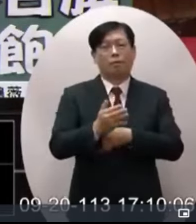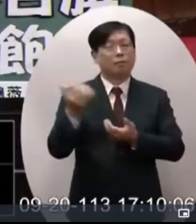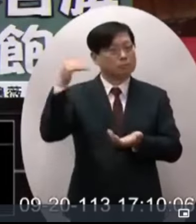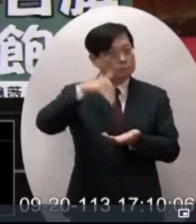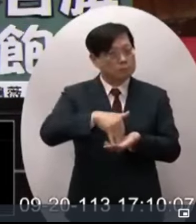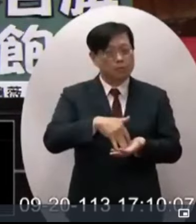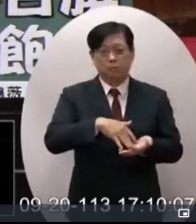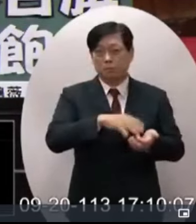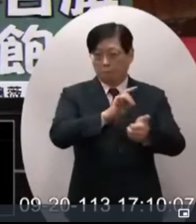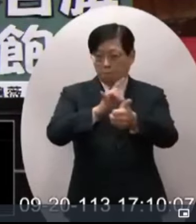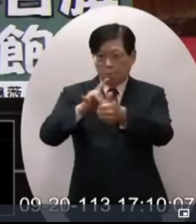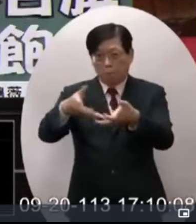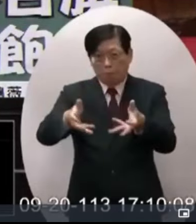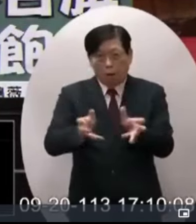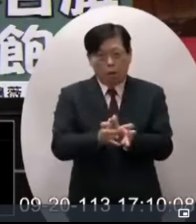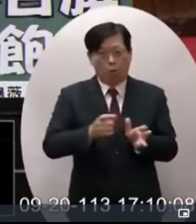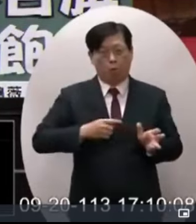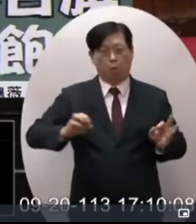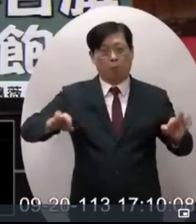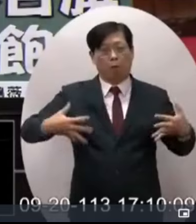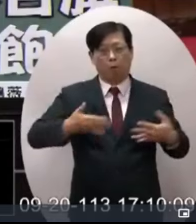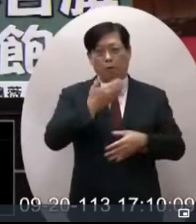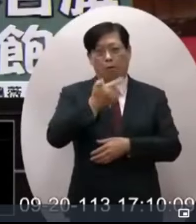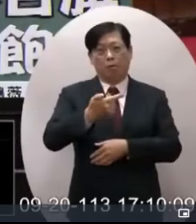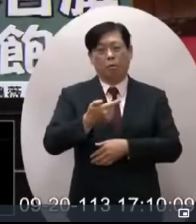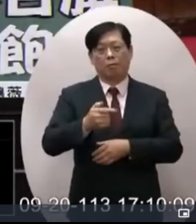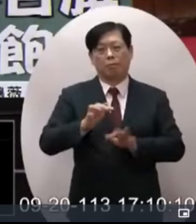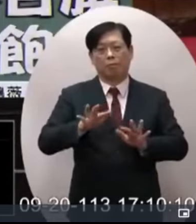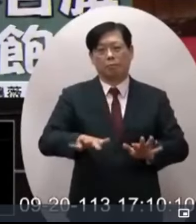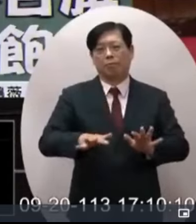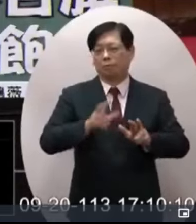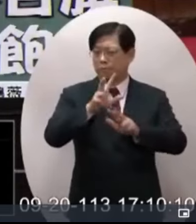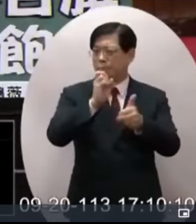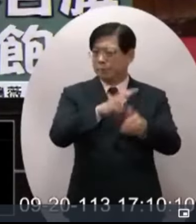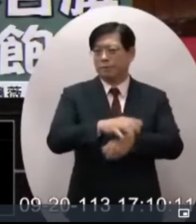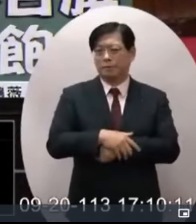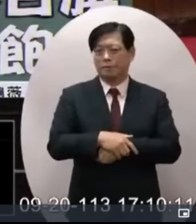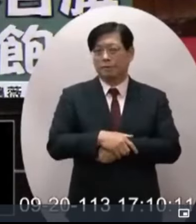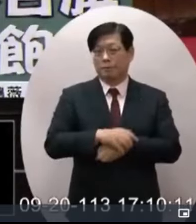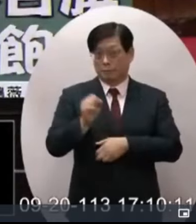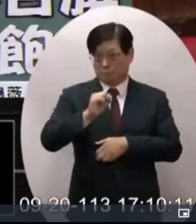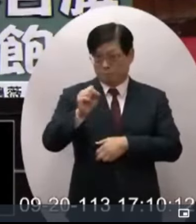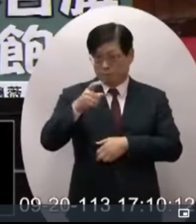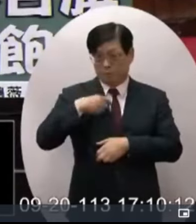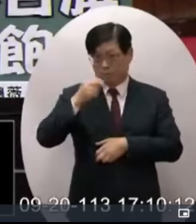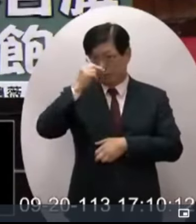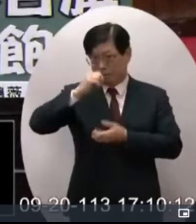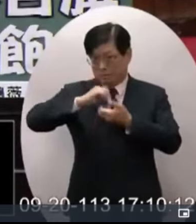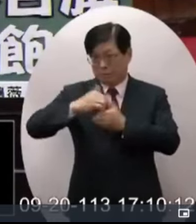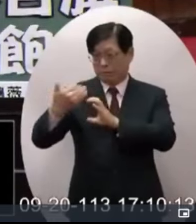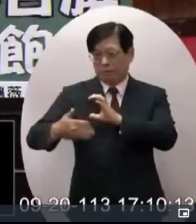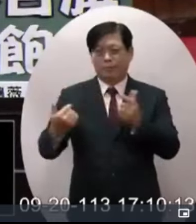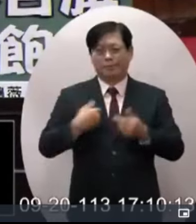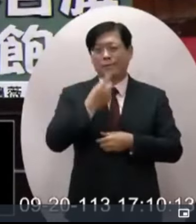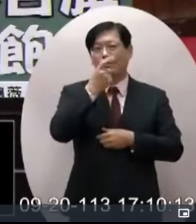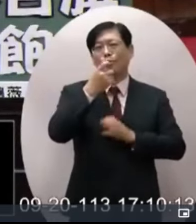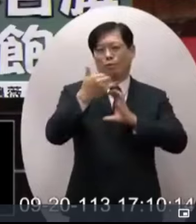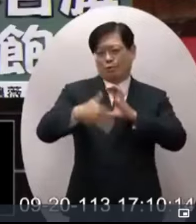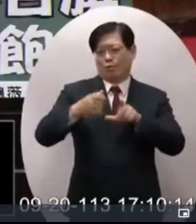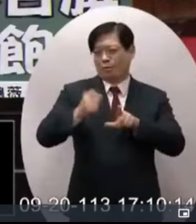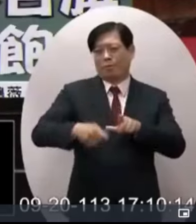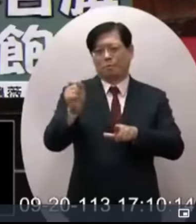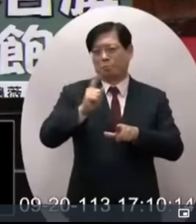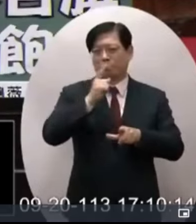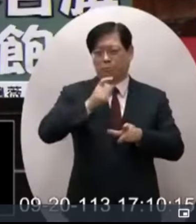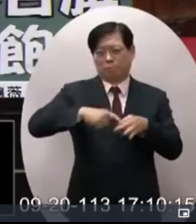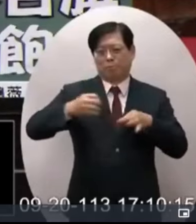果诈骗集团赚饱饱。我直接讲。也不能够让特定媒体，我直接说绿媒不应该赚